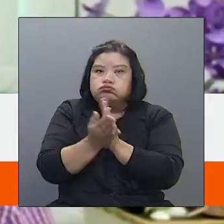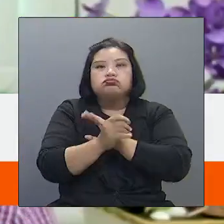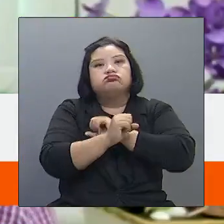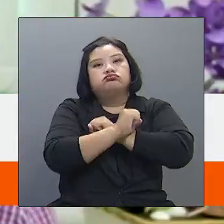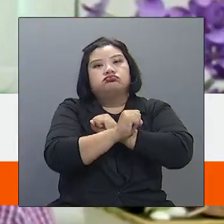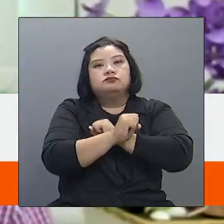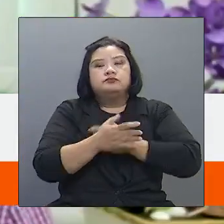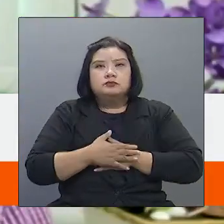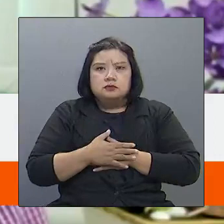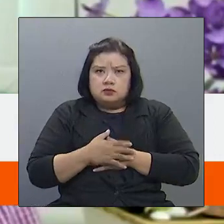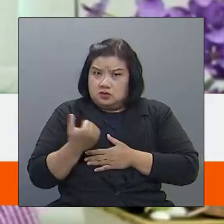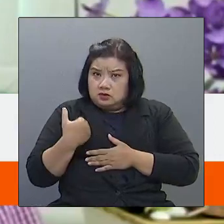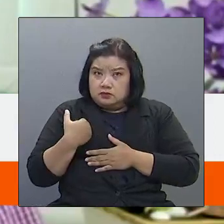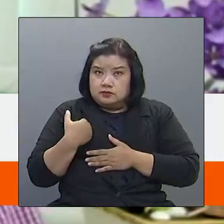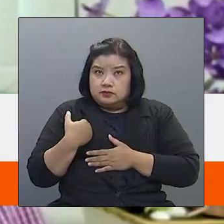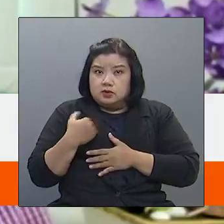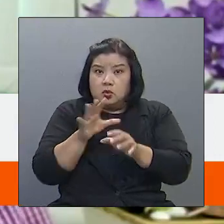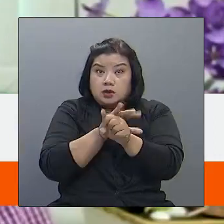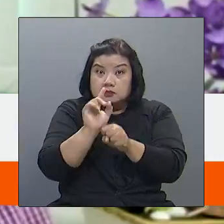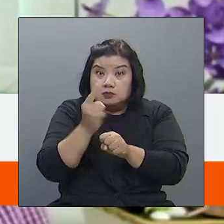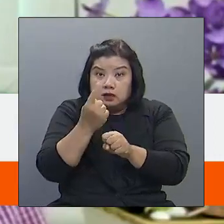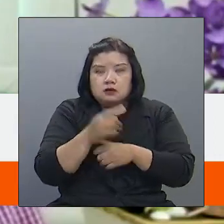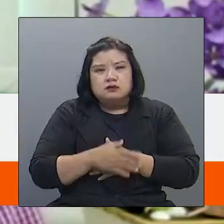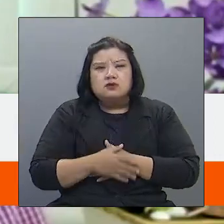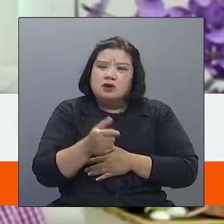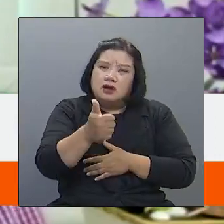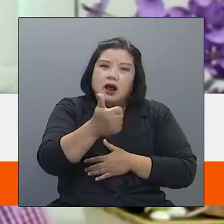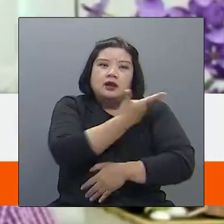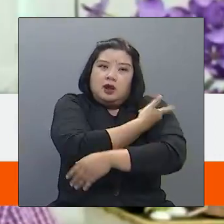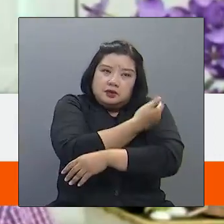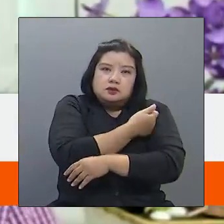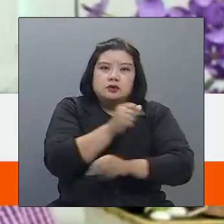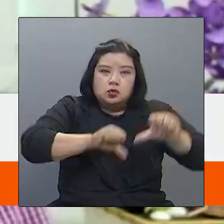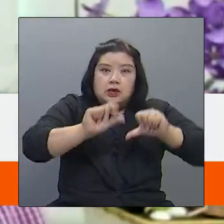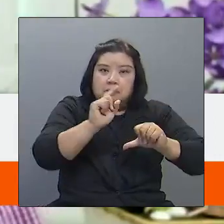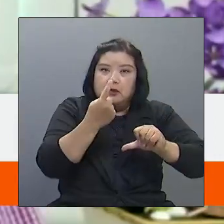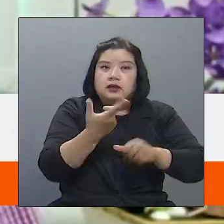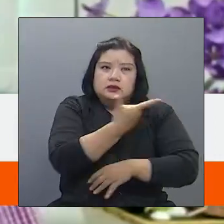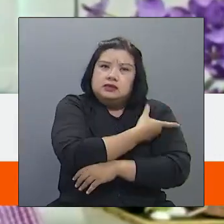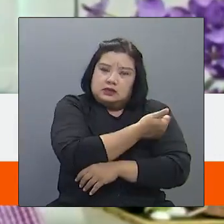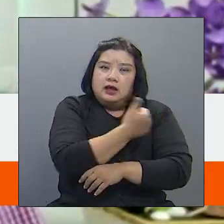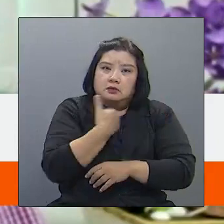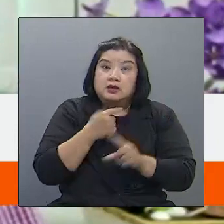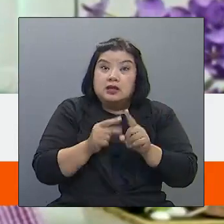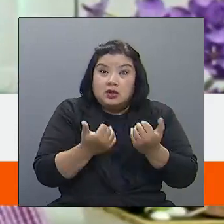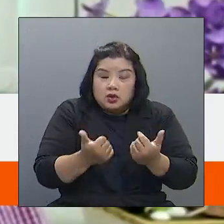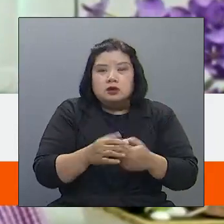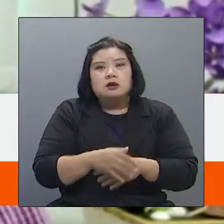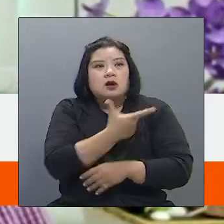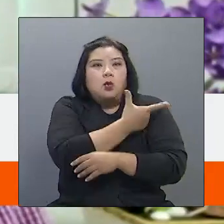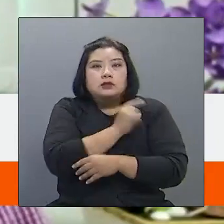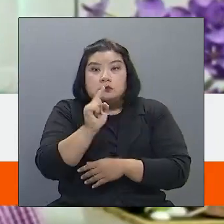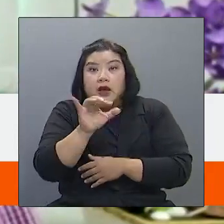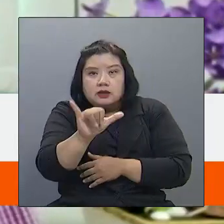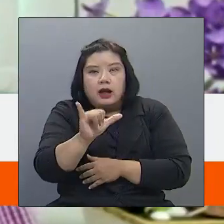าอาจารย์ ถ้ามีได้ก็ดีครับแต่ถ้าตอนนี้มีไม่ได้ตัวเป็นเก่าก็ยังช่วยพอพยุงสถานการณ์